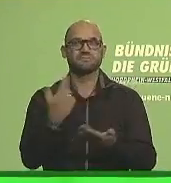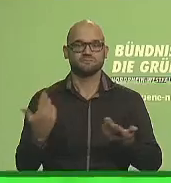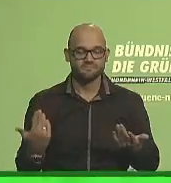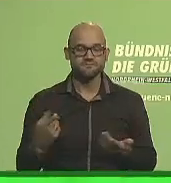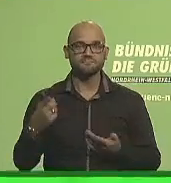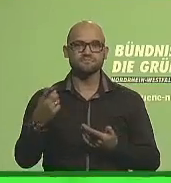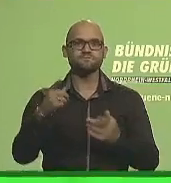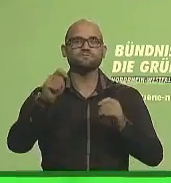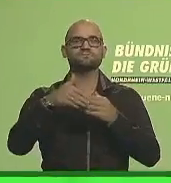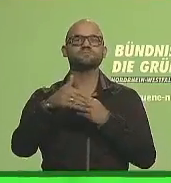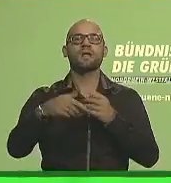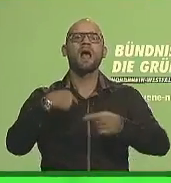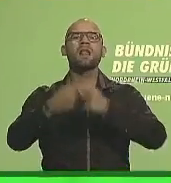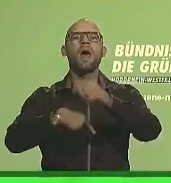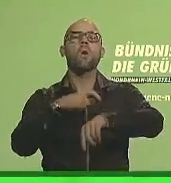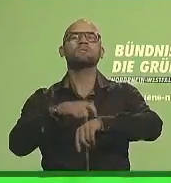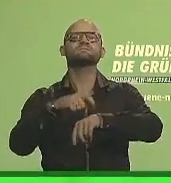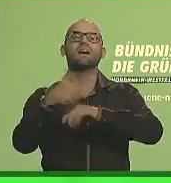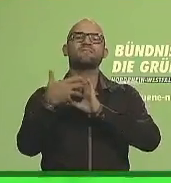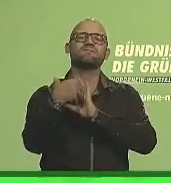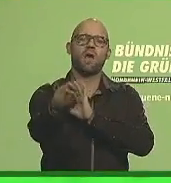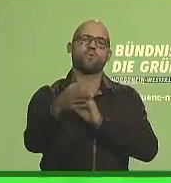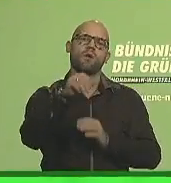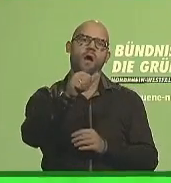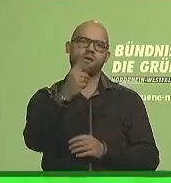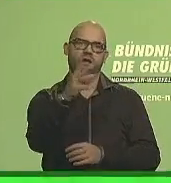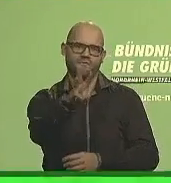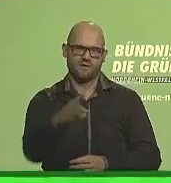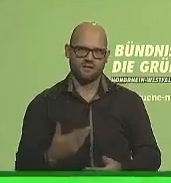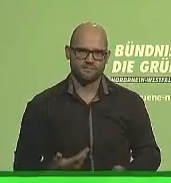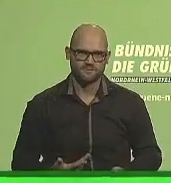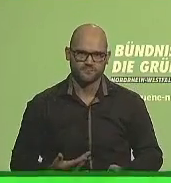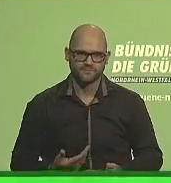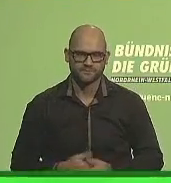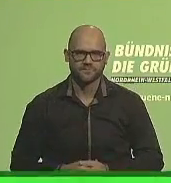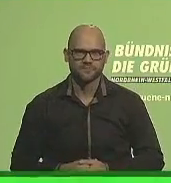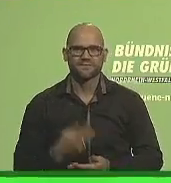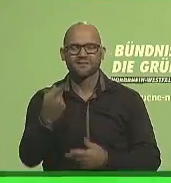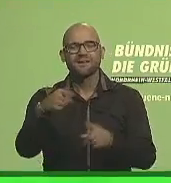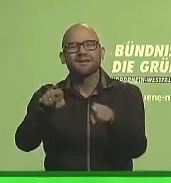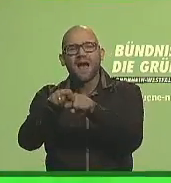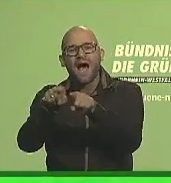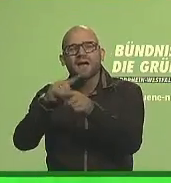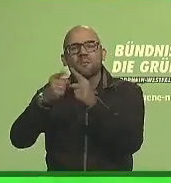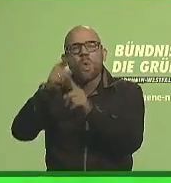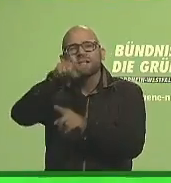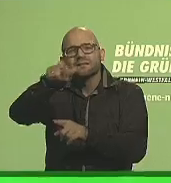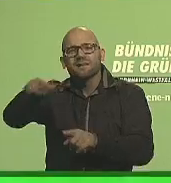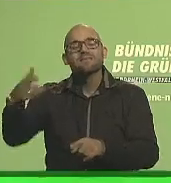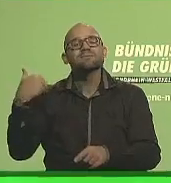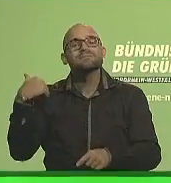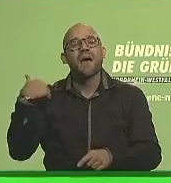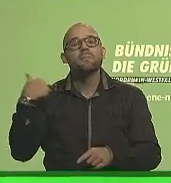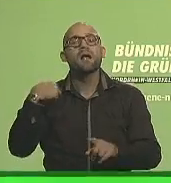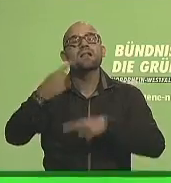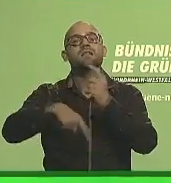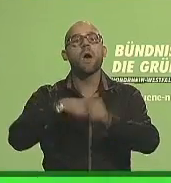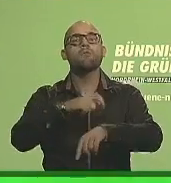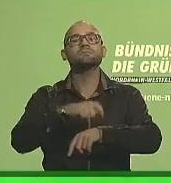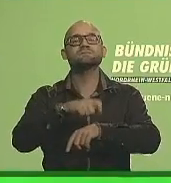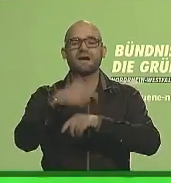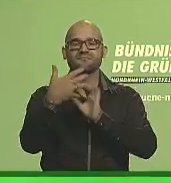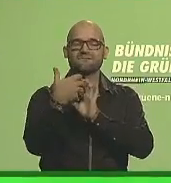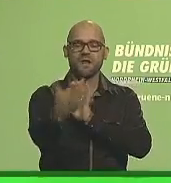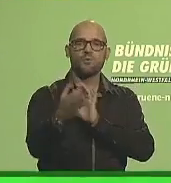realisiert, Laufzeitverlängerung für die Atomkraftwerke. Dieselben Politiker, die damals Laufzeitverlängerung für die